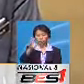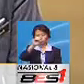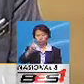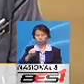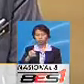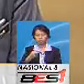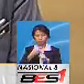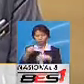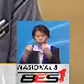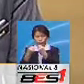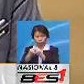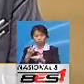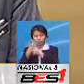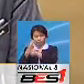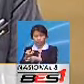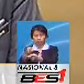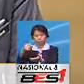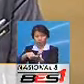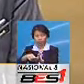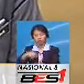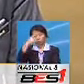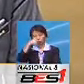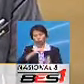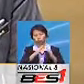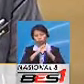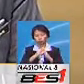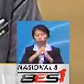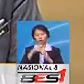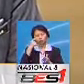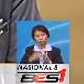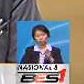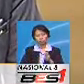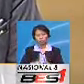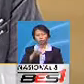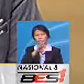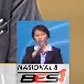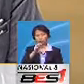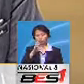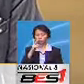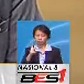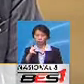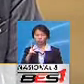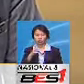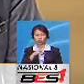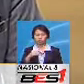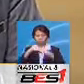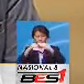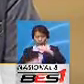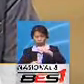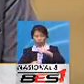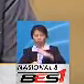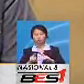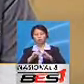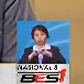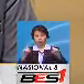daripada jumlah pinjaman ini adalah untuk rumah bernilai r00000 dan ke bawah